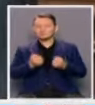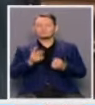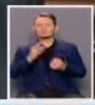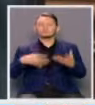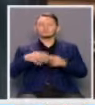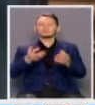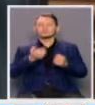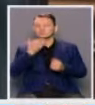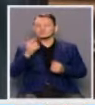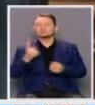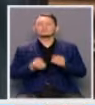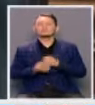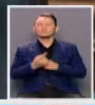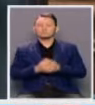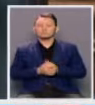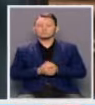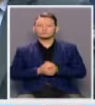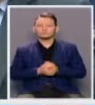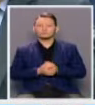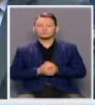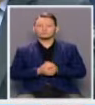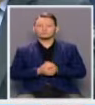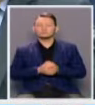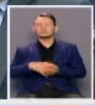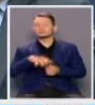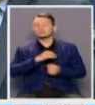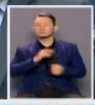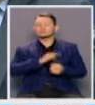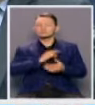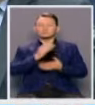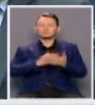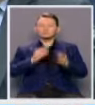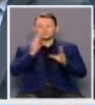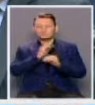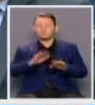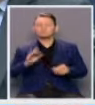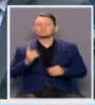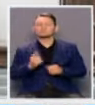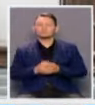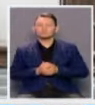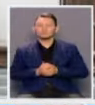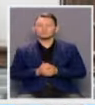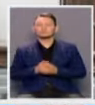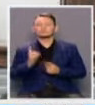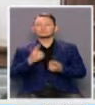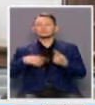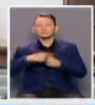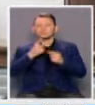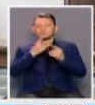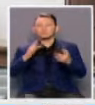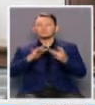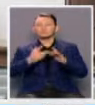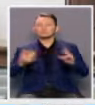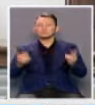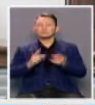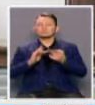алмайды. Ол үшін не үшін оны жариялаймыз біз? Неше қызметтің түрін мүмкін емес. Неге онда біз көрсетуіміз? Электрондық